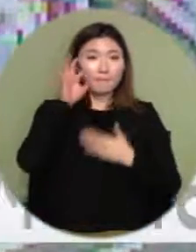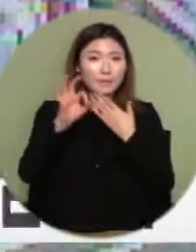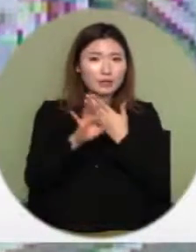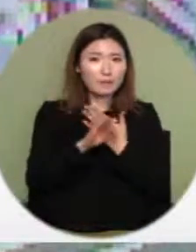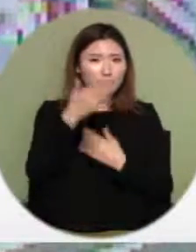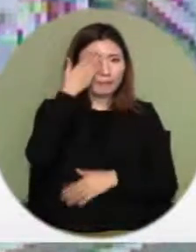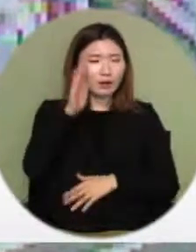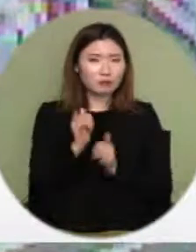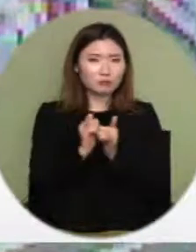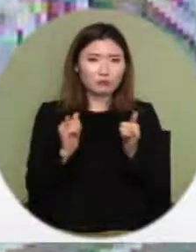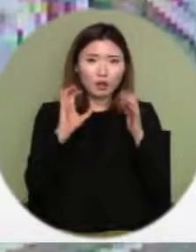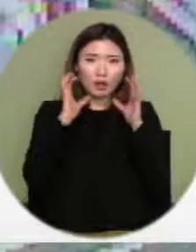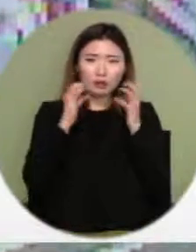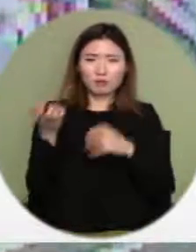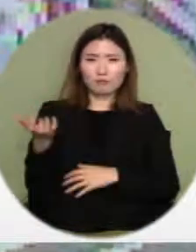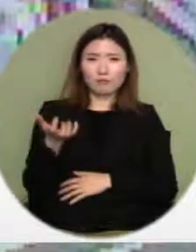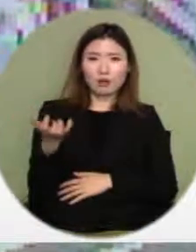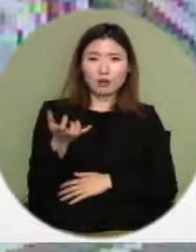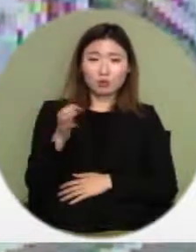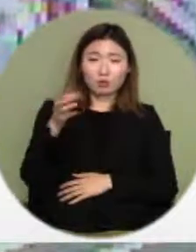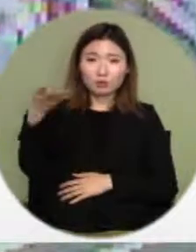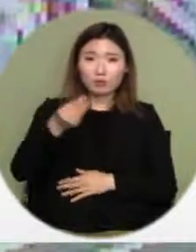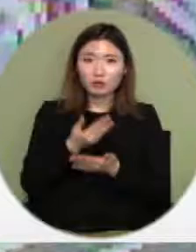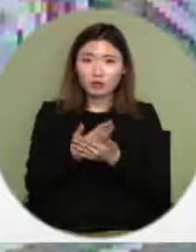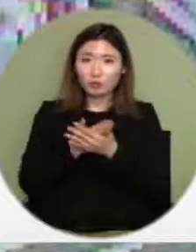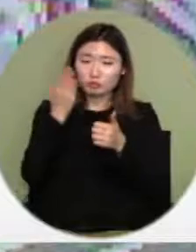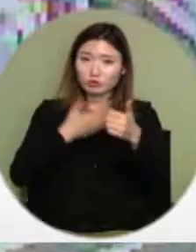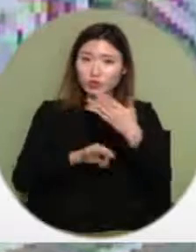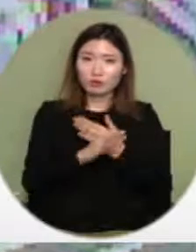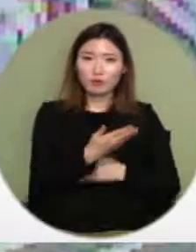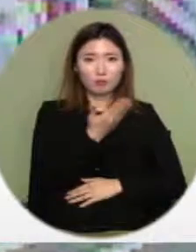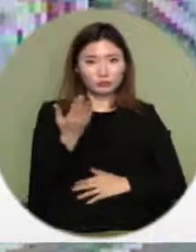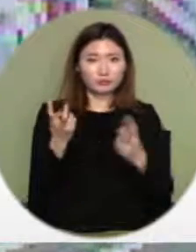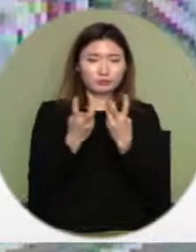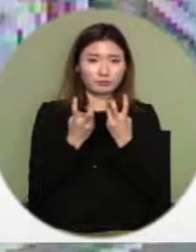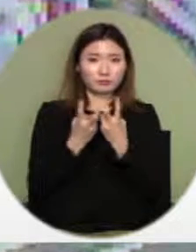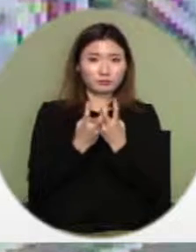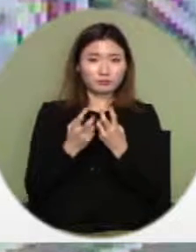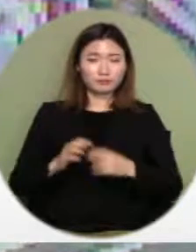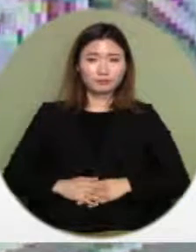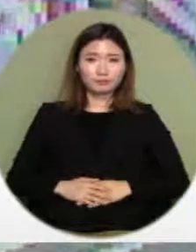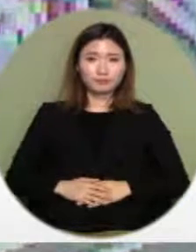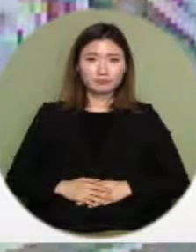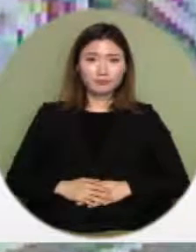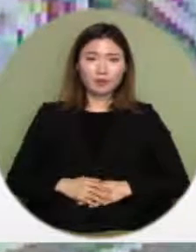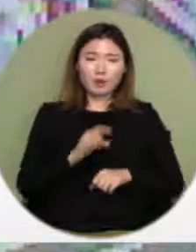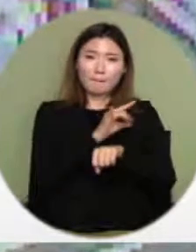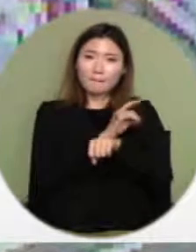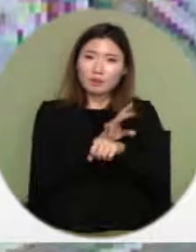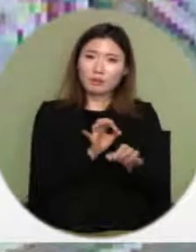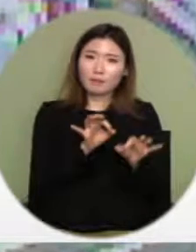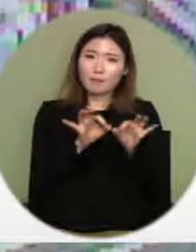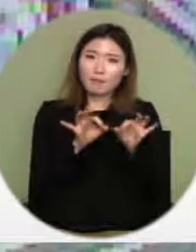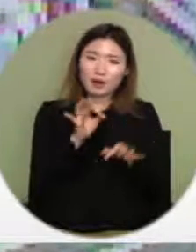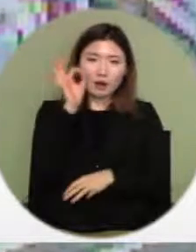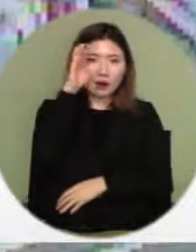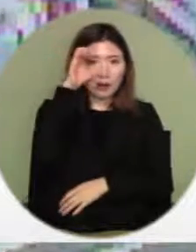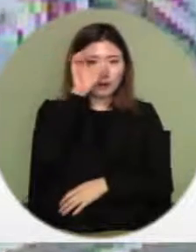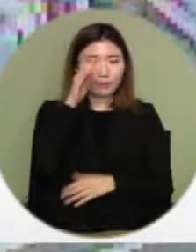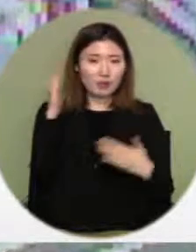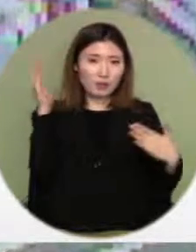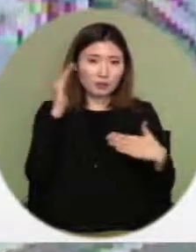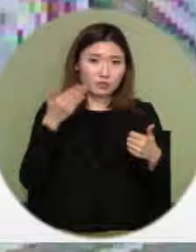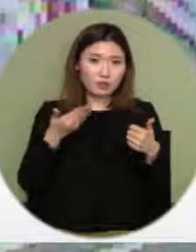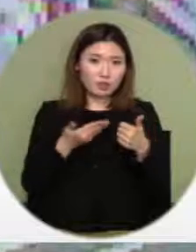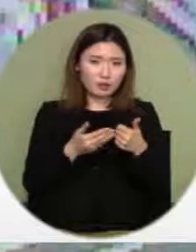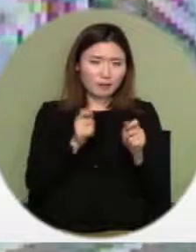만약 낯선 사람이 아이가 아프다며 돈을 빌려달라고 한다면 여러분은 어떻게 하시겠습니까? 편의점 아르바이트생을 상대로 이 같은